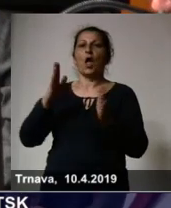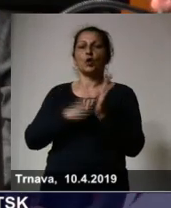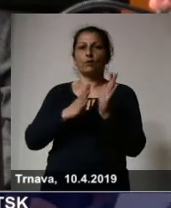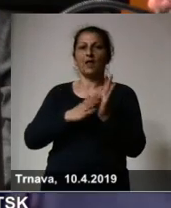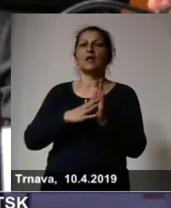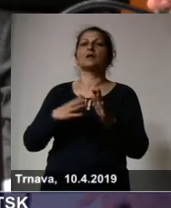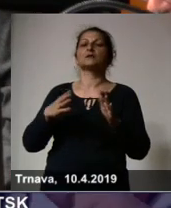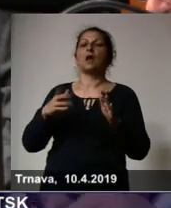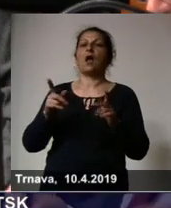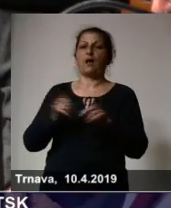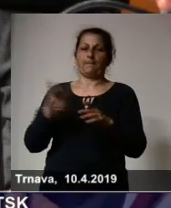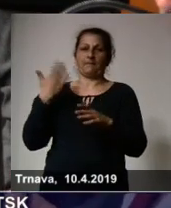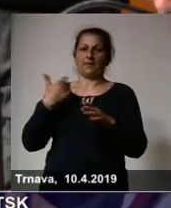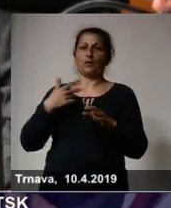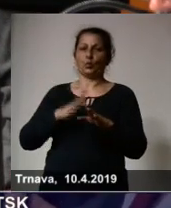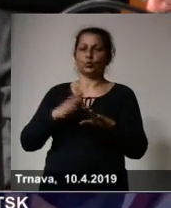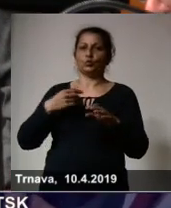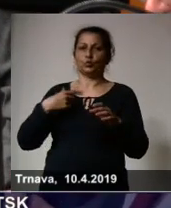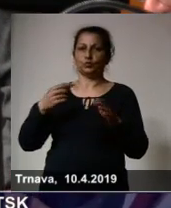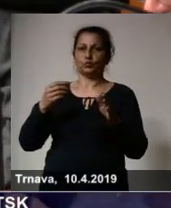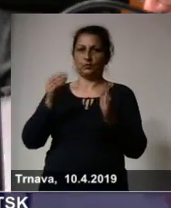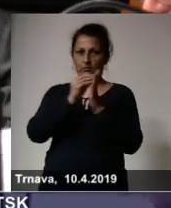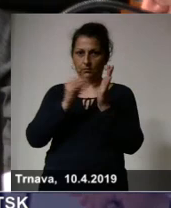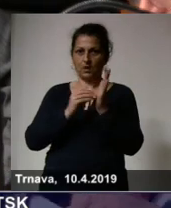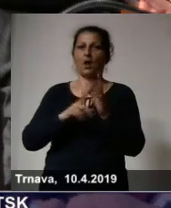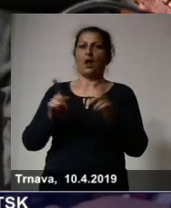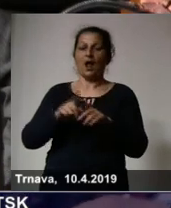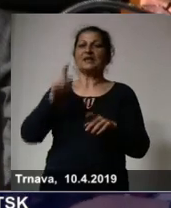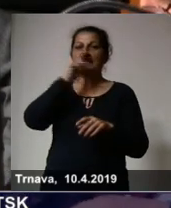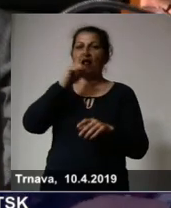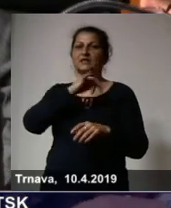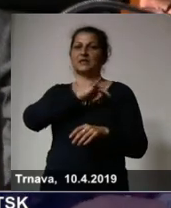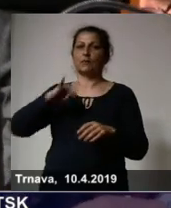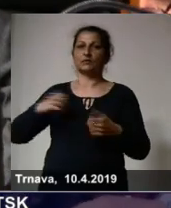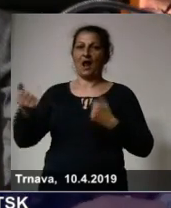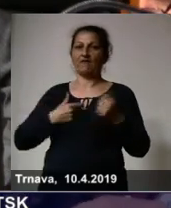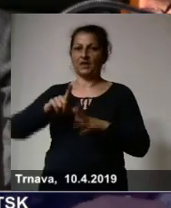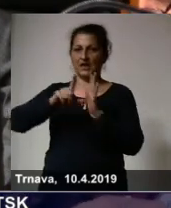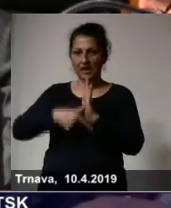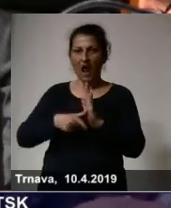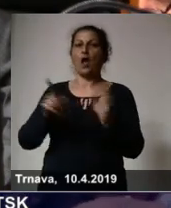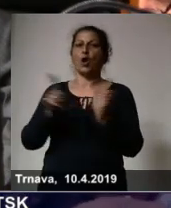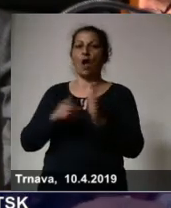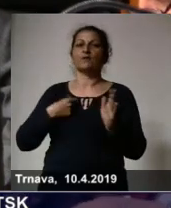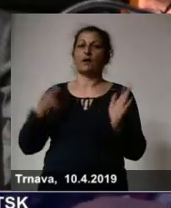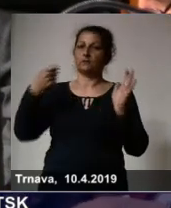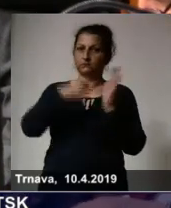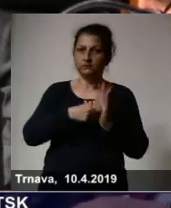ako som ich definoval, z vlastníctva mesta Senice do vlastníctva Trnavského samosprávneho kraja a zverejnenie tejto